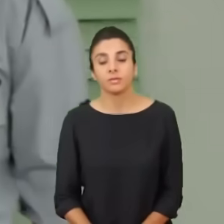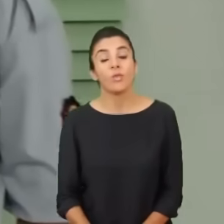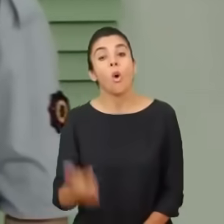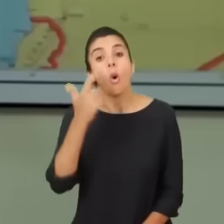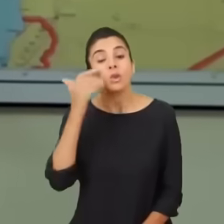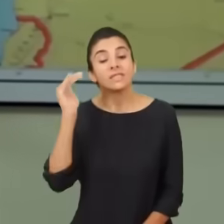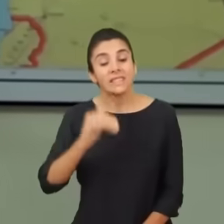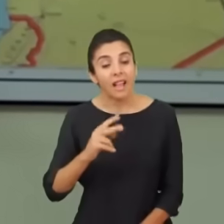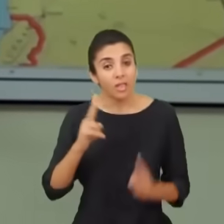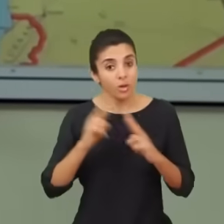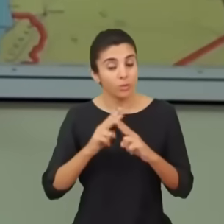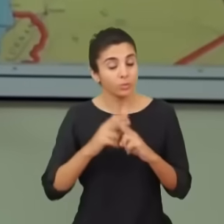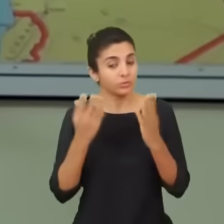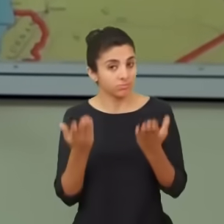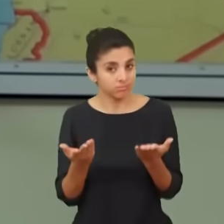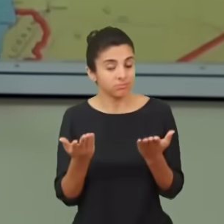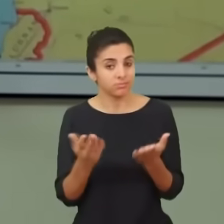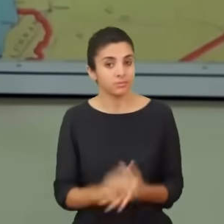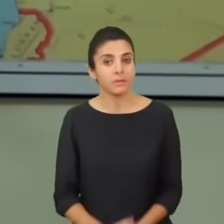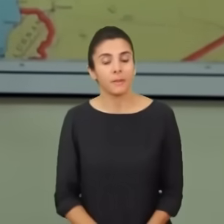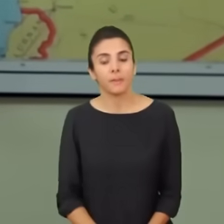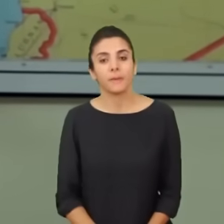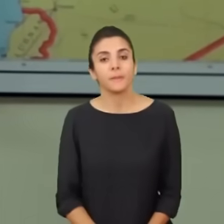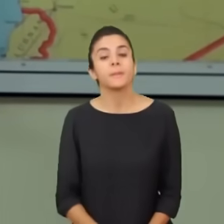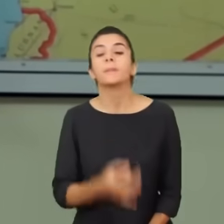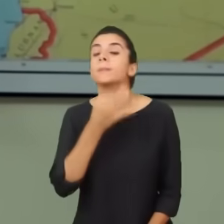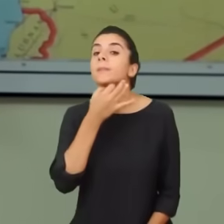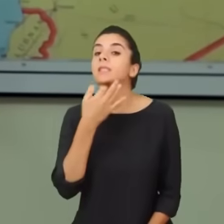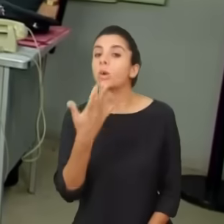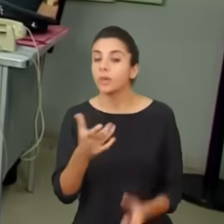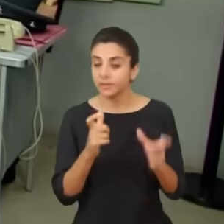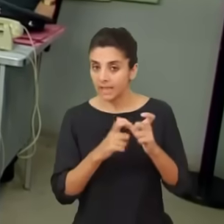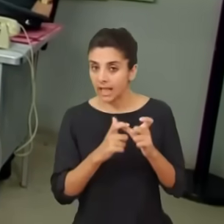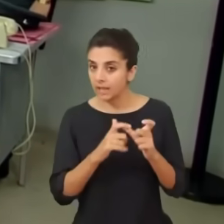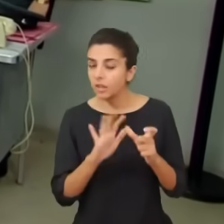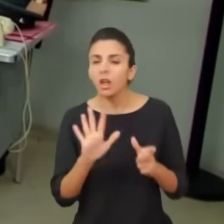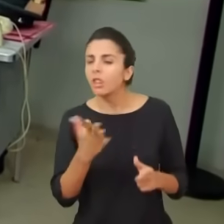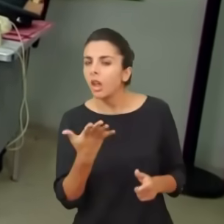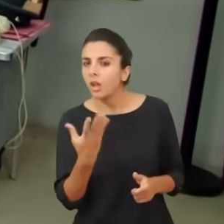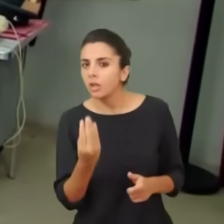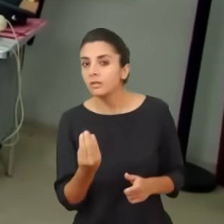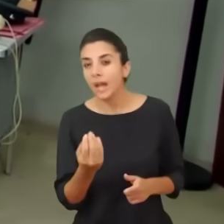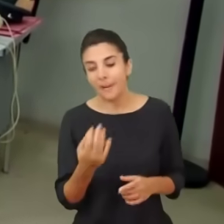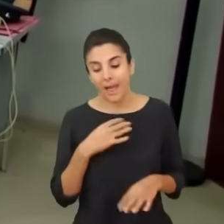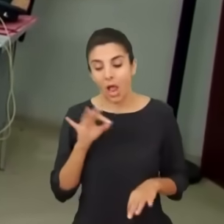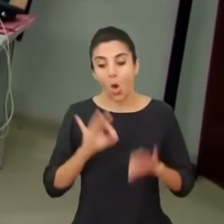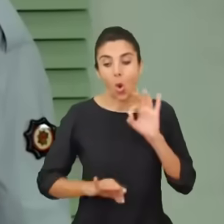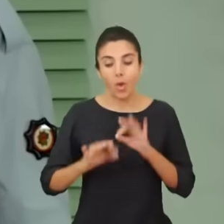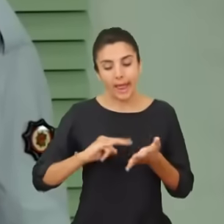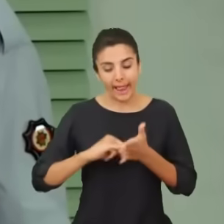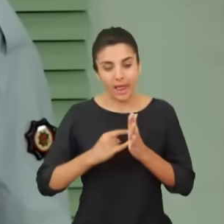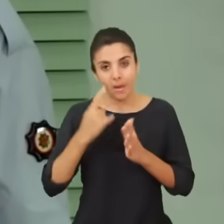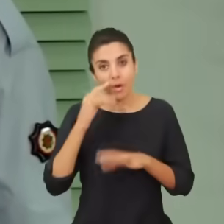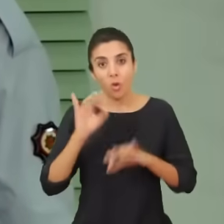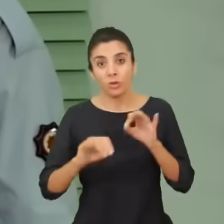Hoş geldiniz başkomiserim. Şapkasını masaya attı. Hoş bulduk Selahattin. Hoş bulduk. Ne yapıyorsun? İrademi kontrol ediyorum başkomiserim.